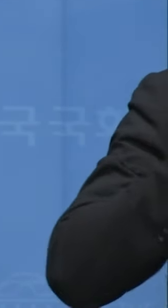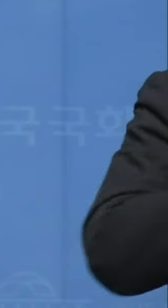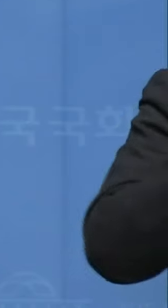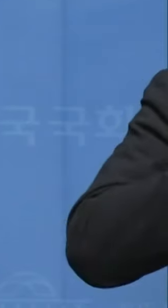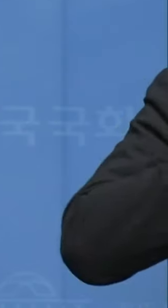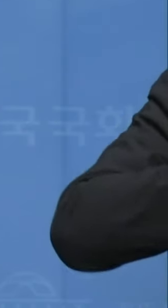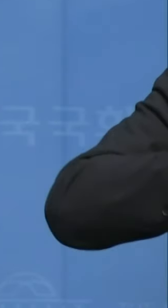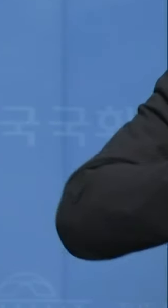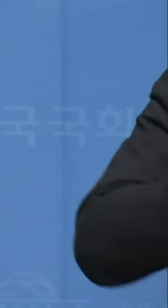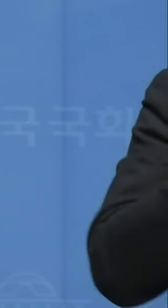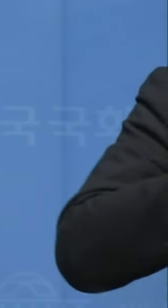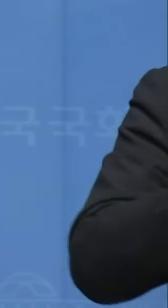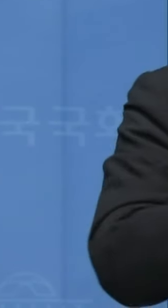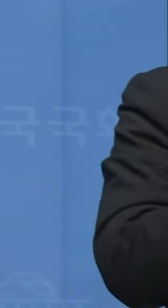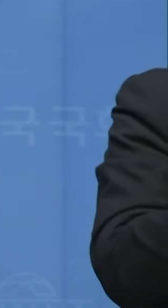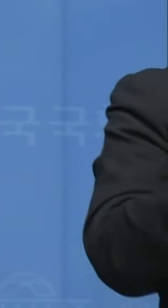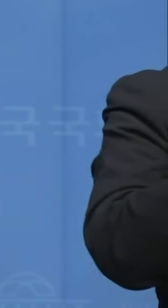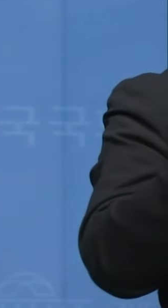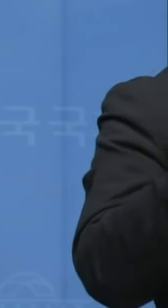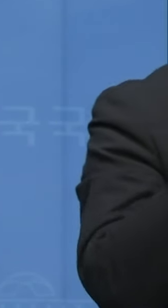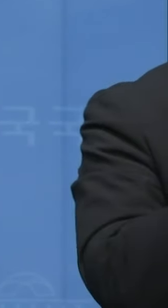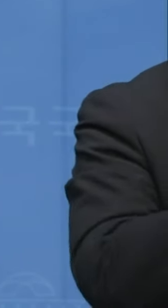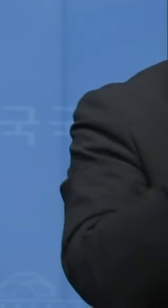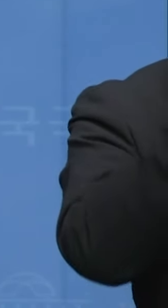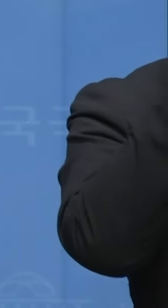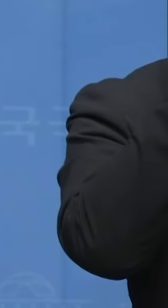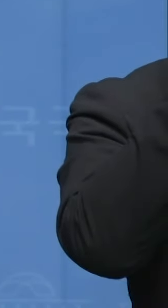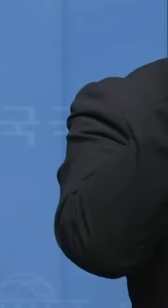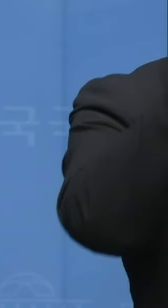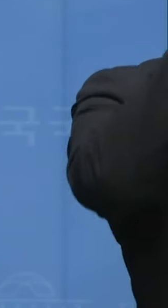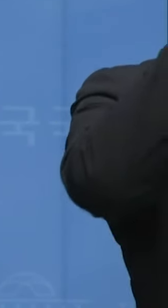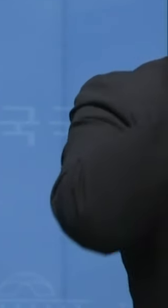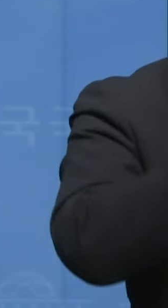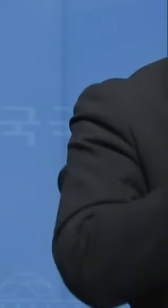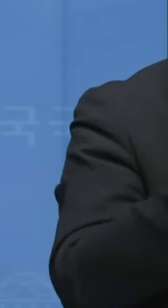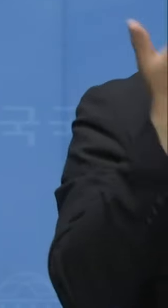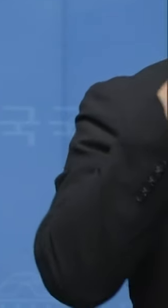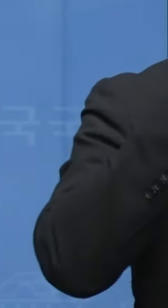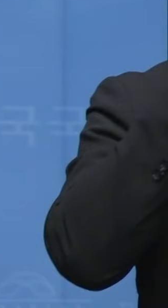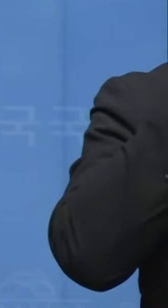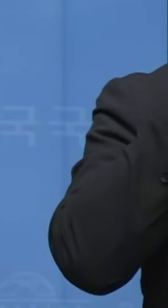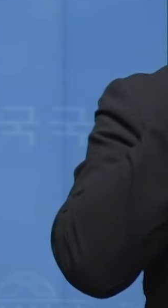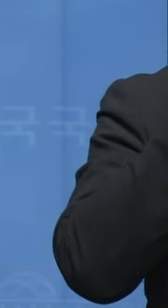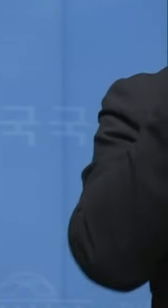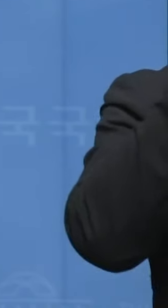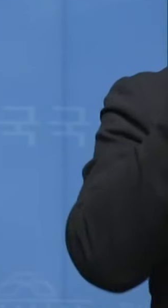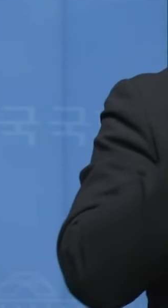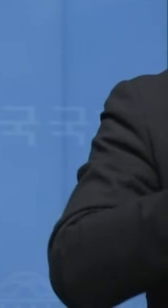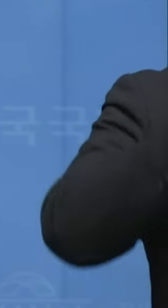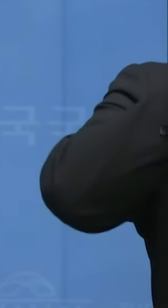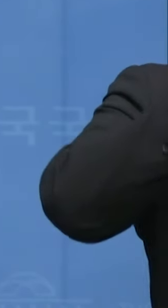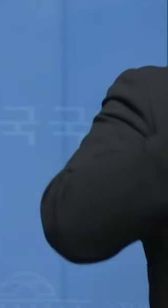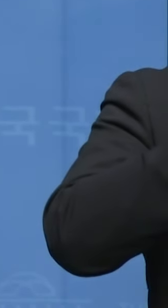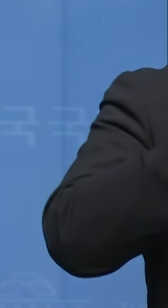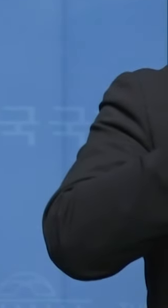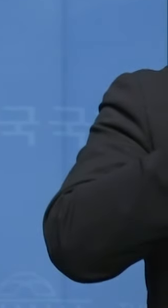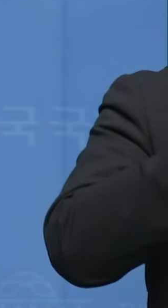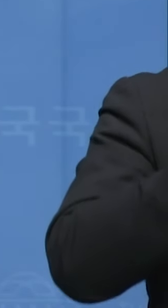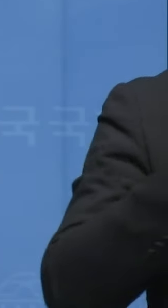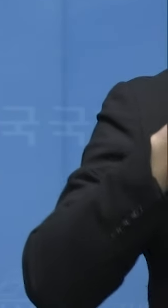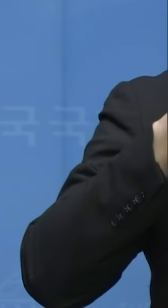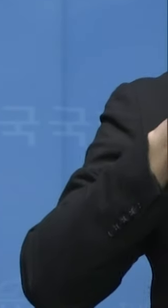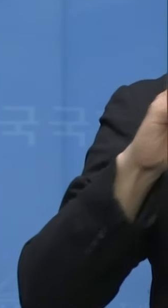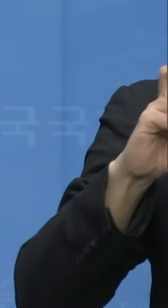섰던 인물이기도 합니다 이창수 검사는 수원지검 성남 지청장으로 재직하며 소위 성남